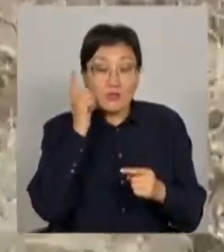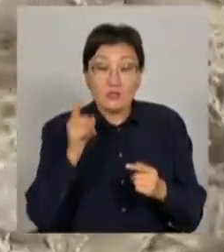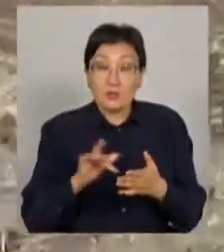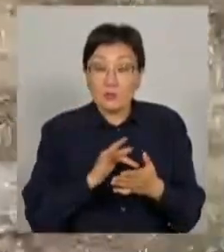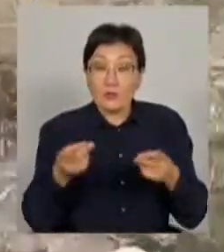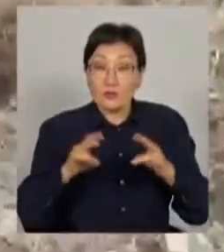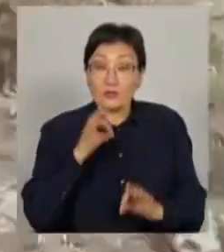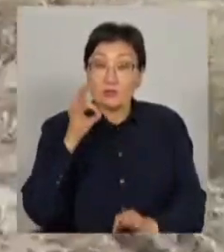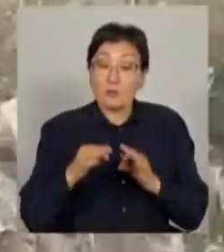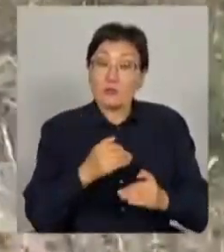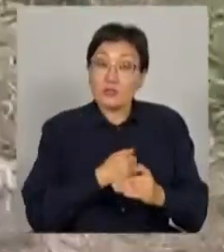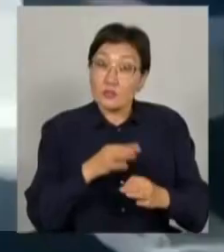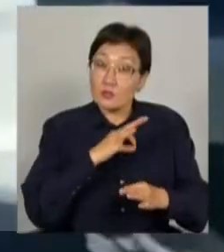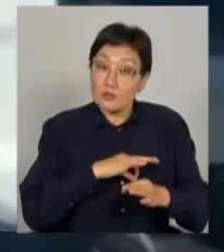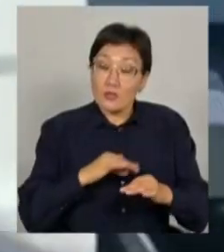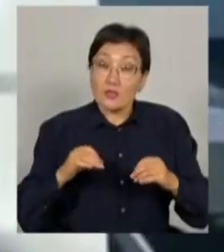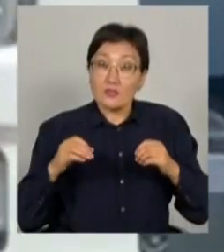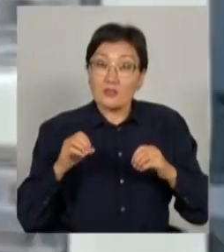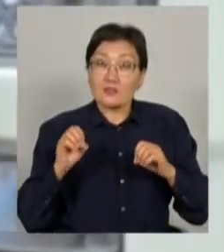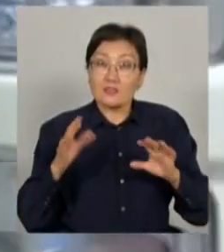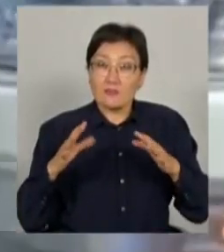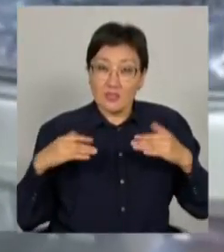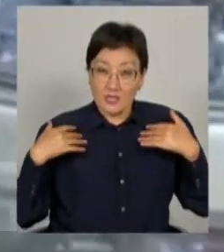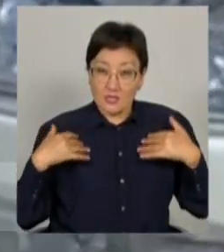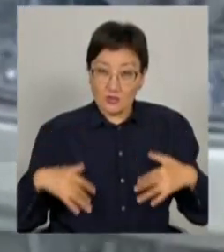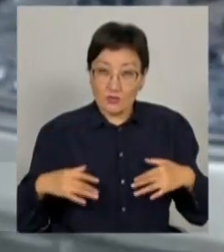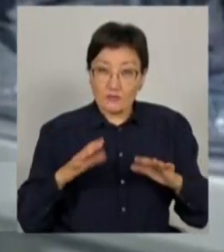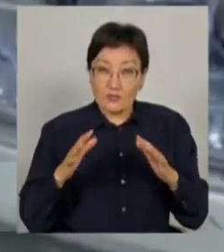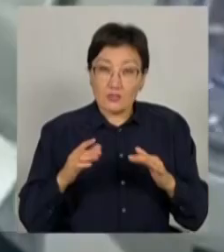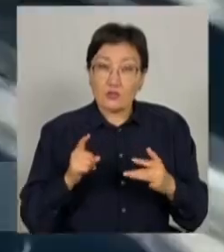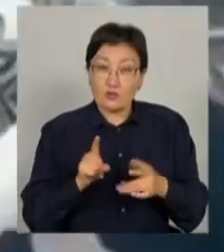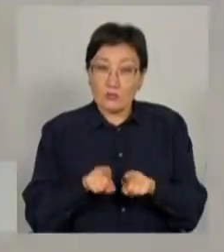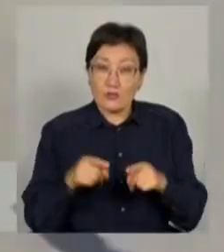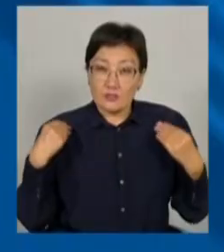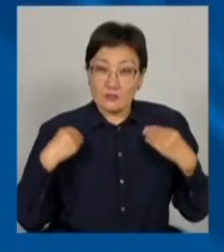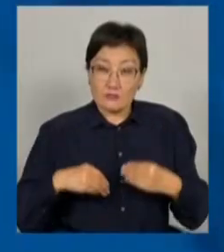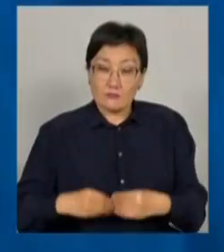суток желательно использовать светоотражающие элементы, советуют полицейские.